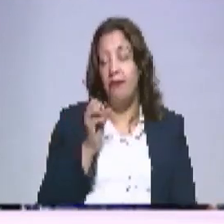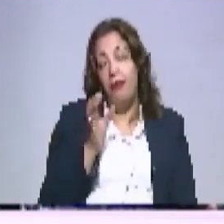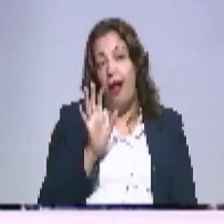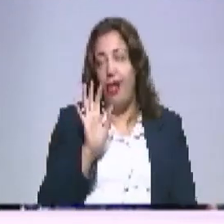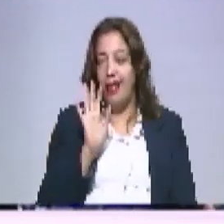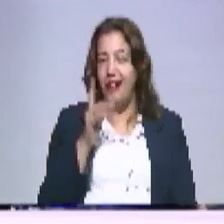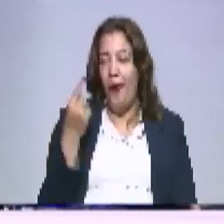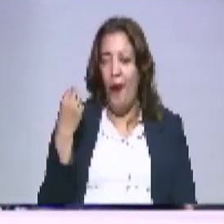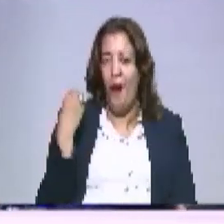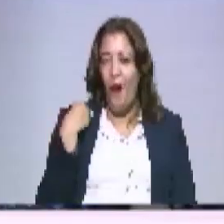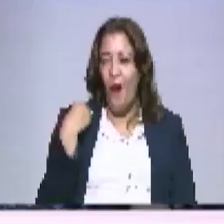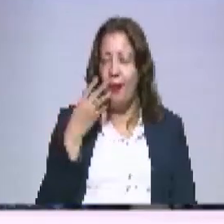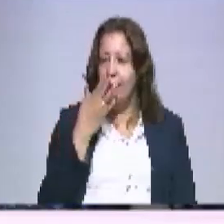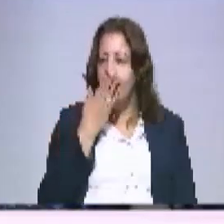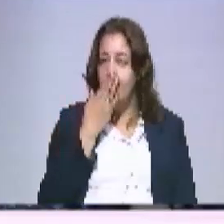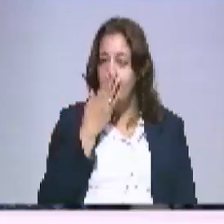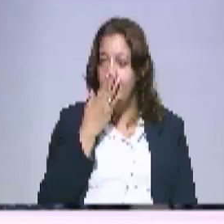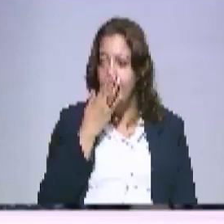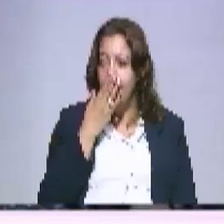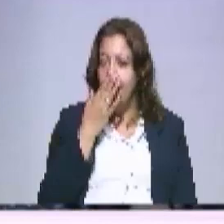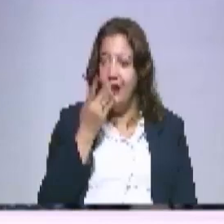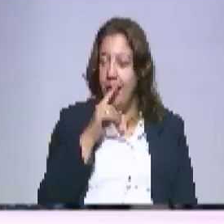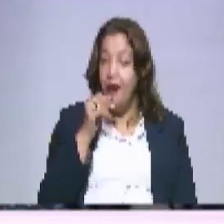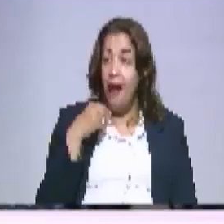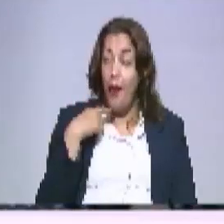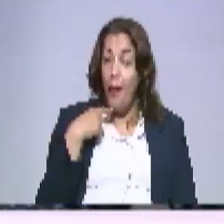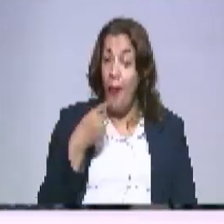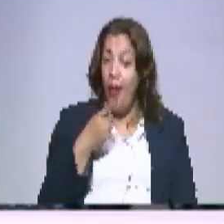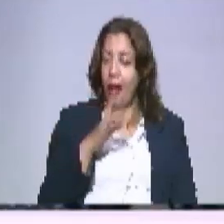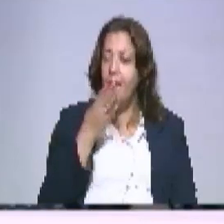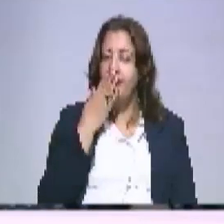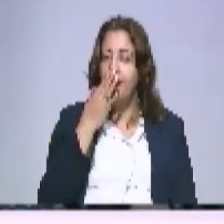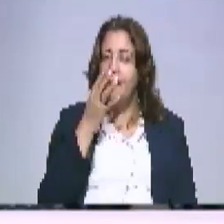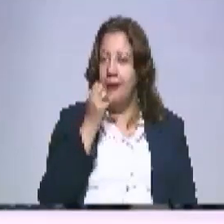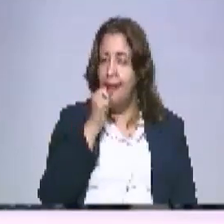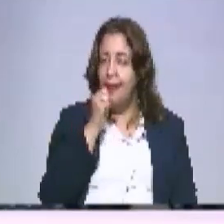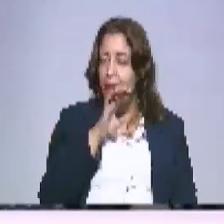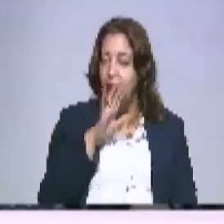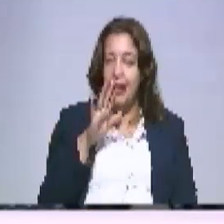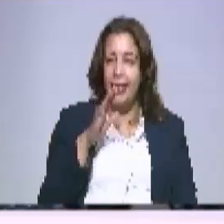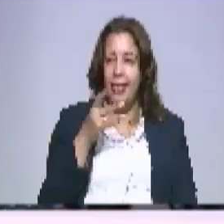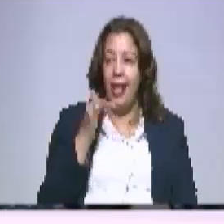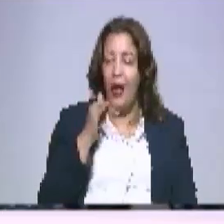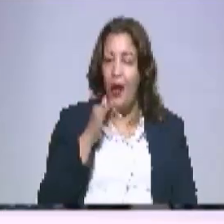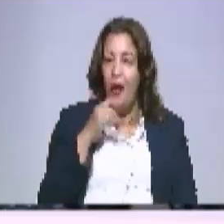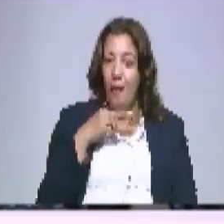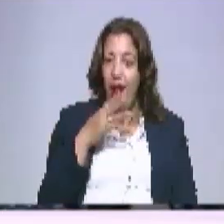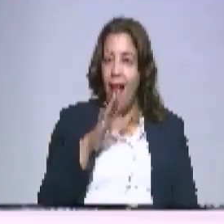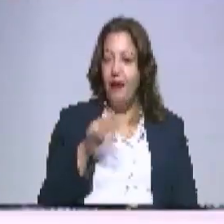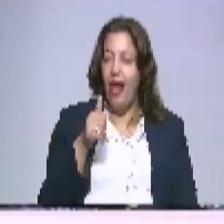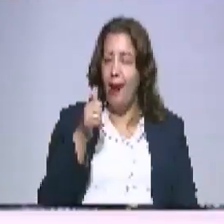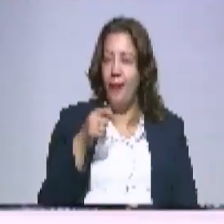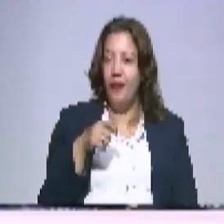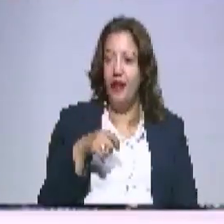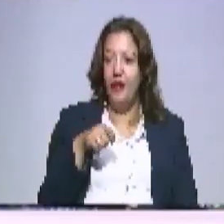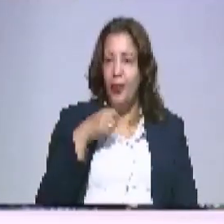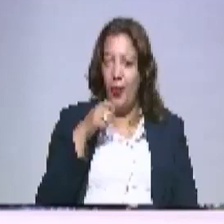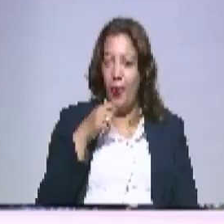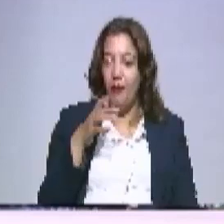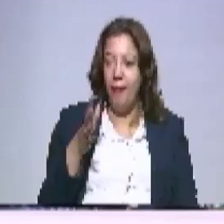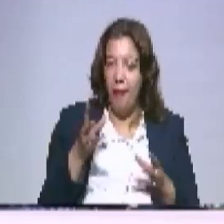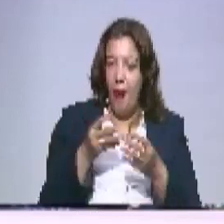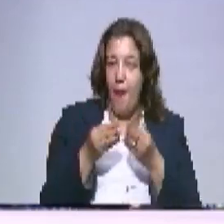احنا المفروض نقعد ساكتين يا شيف عشان انت مش بتستر خالص. ما انت بتقولي لي انت بتقاطعني. احنا ناخد الشوربه واولادها زي كل